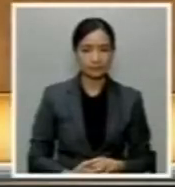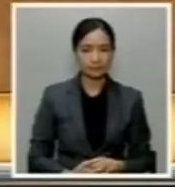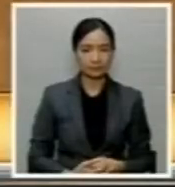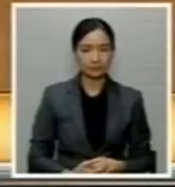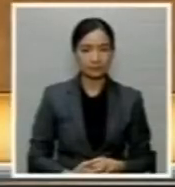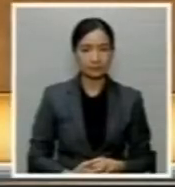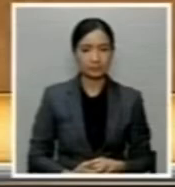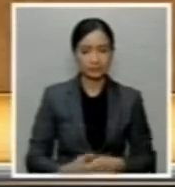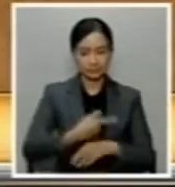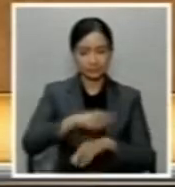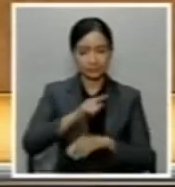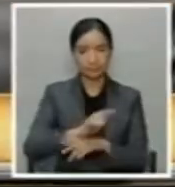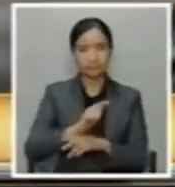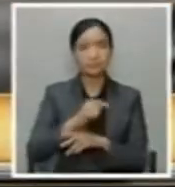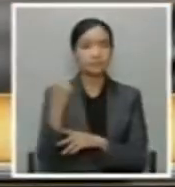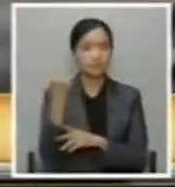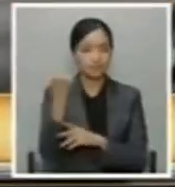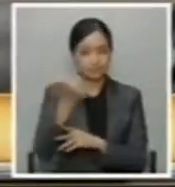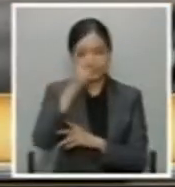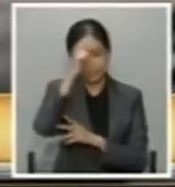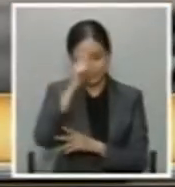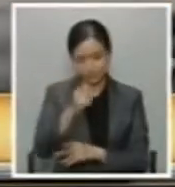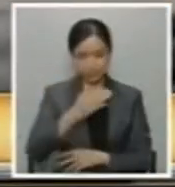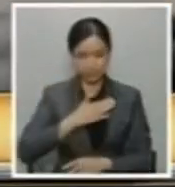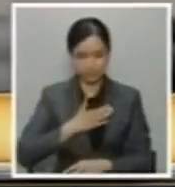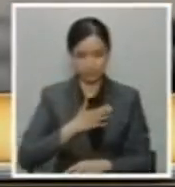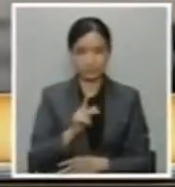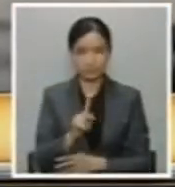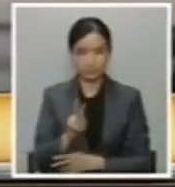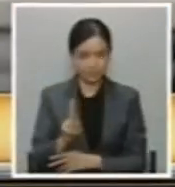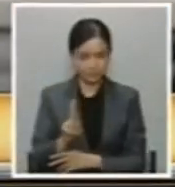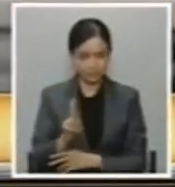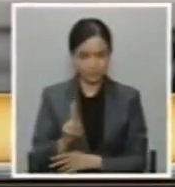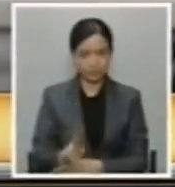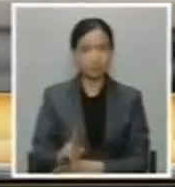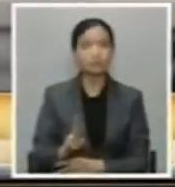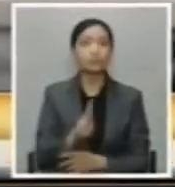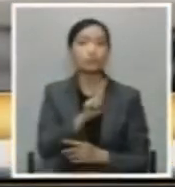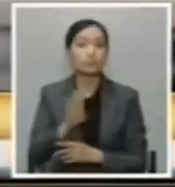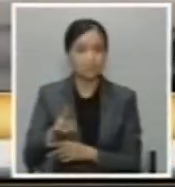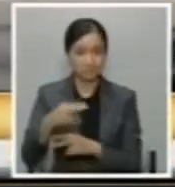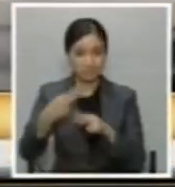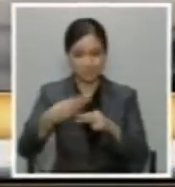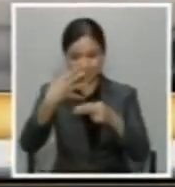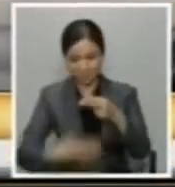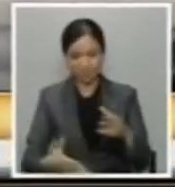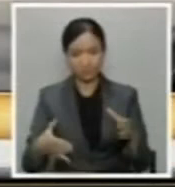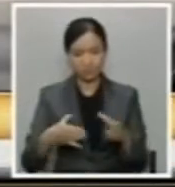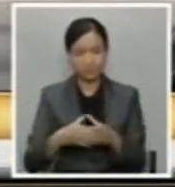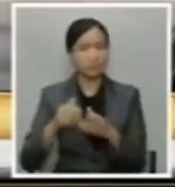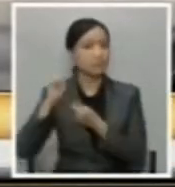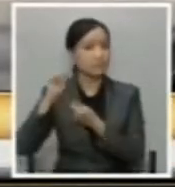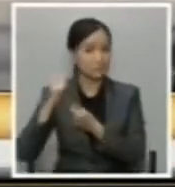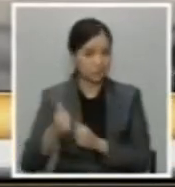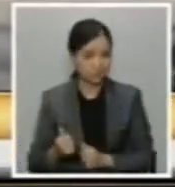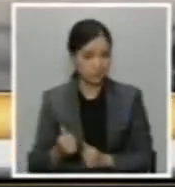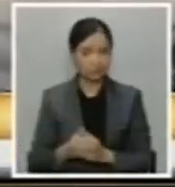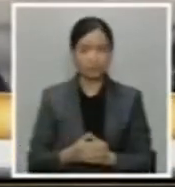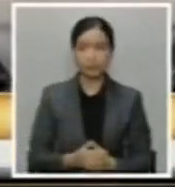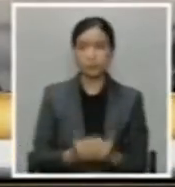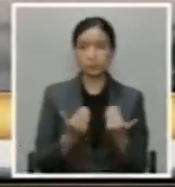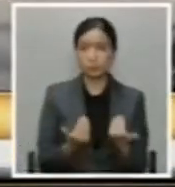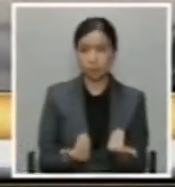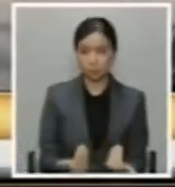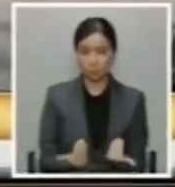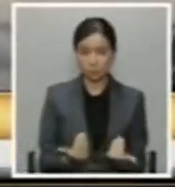กับเรียนท่านประธานสภาที่เคารพผมกรณ์จาติกวณิชสมาชิกสภาผู้แทนราษฎรในระบบบัญชีรายชื่อพรรคประชาธิปัตย์ท่านประธานครับวัน